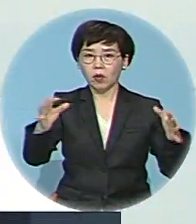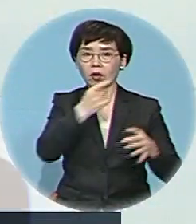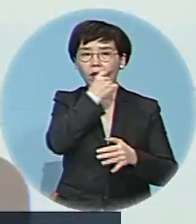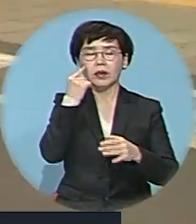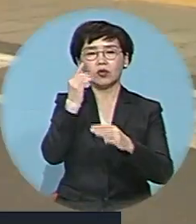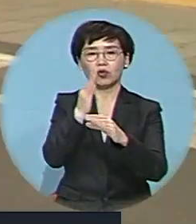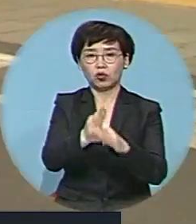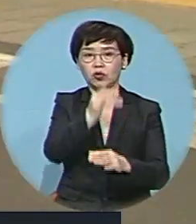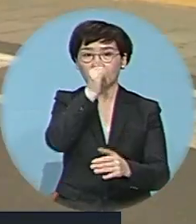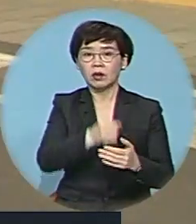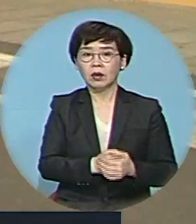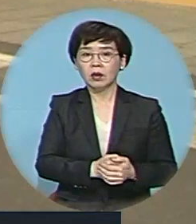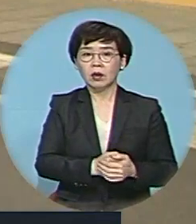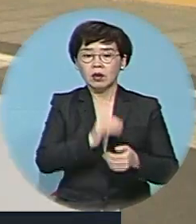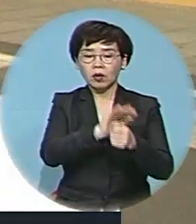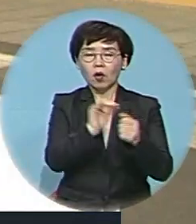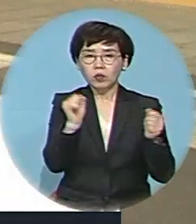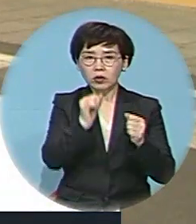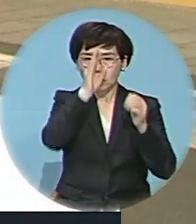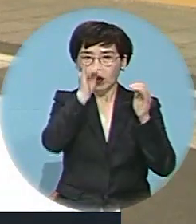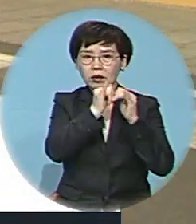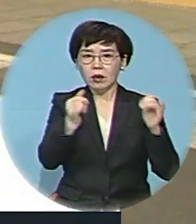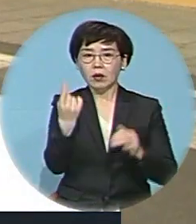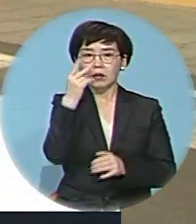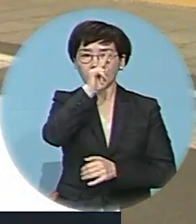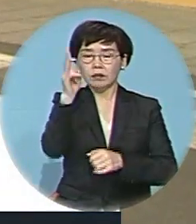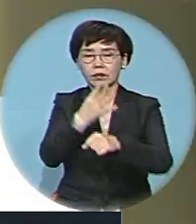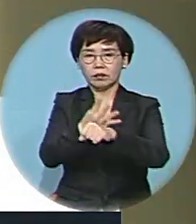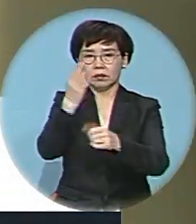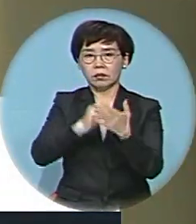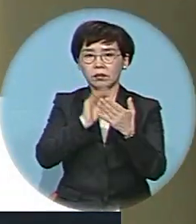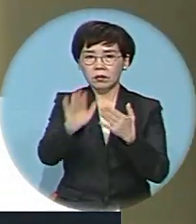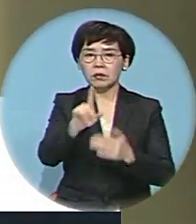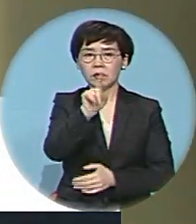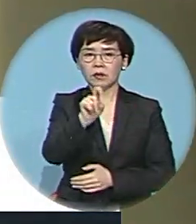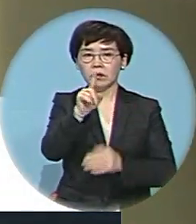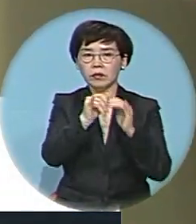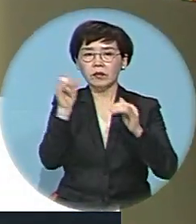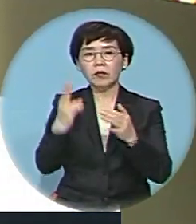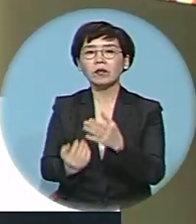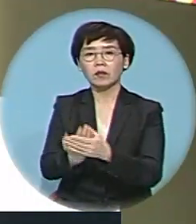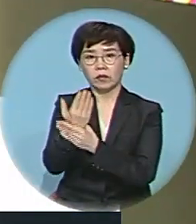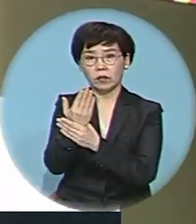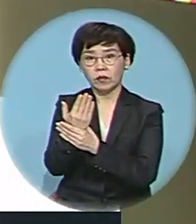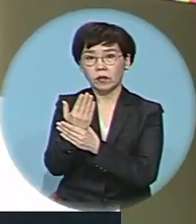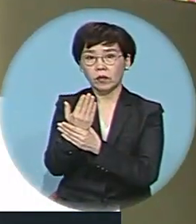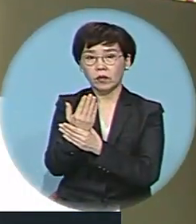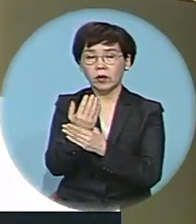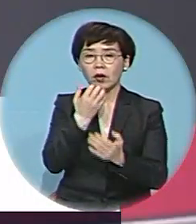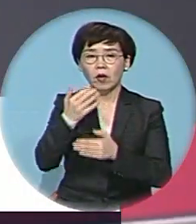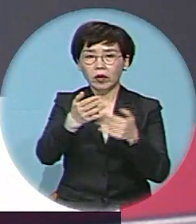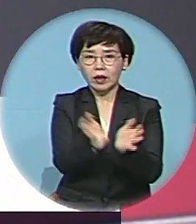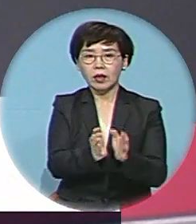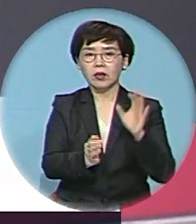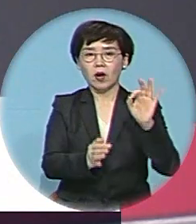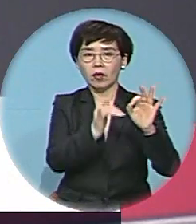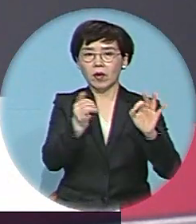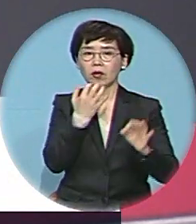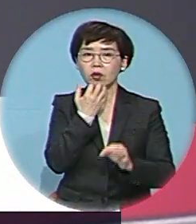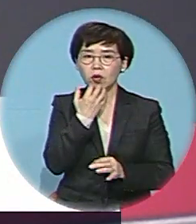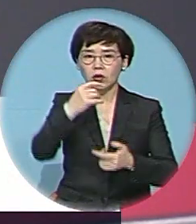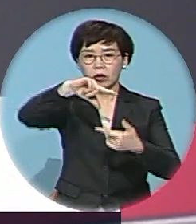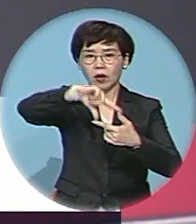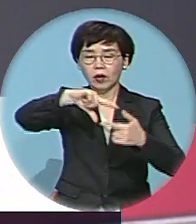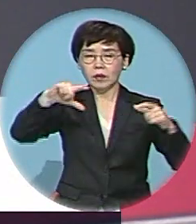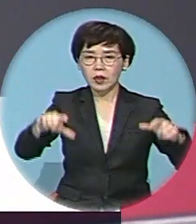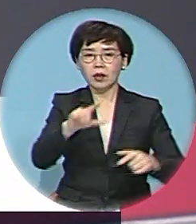단계입니다. 경북에서도 확진자가 어제 오후 4시 이후 11명 더 확인됐으며 경기는 10명, 서울과